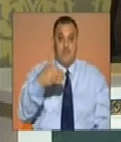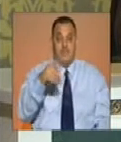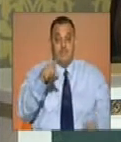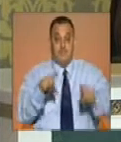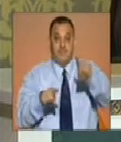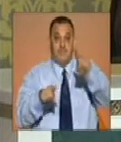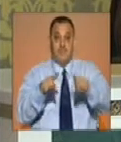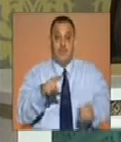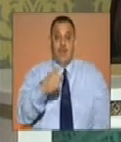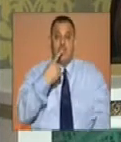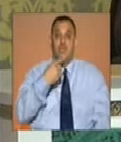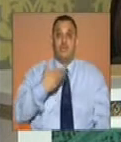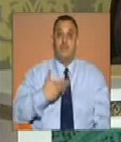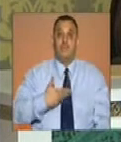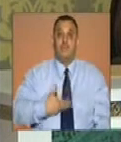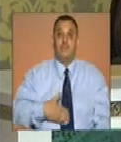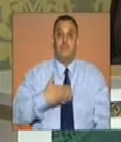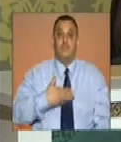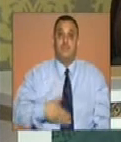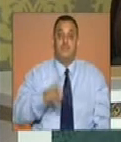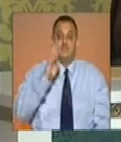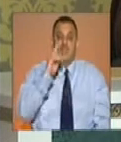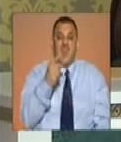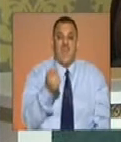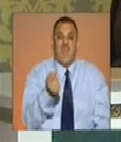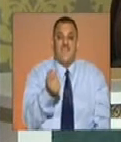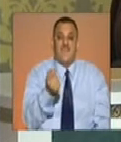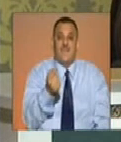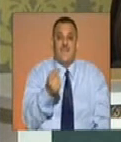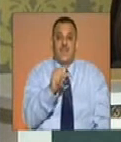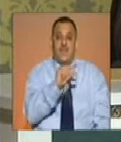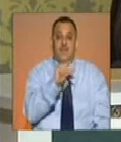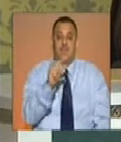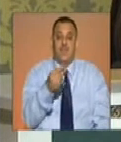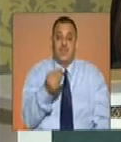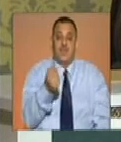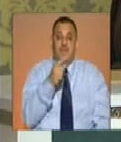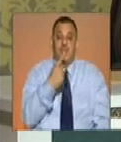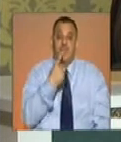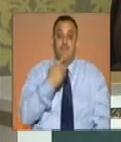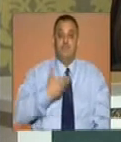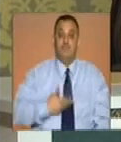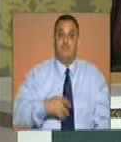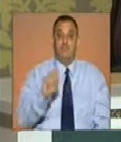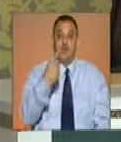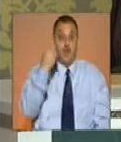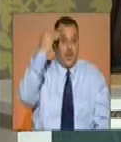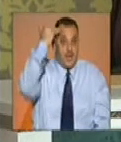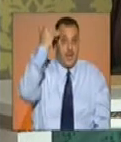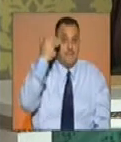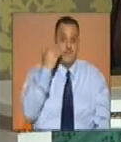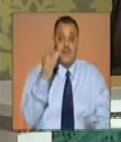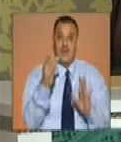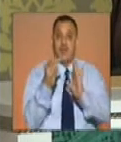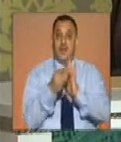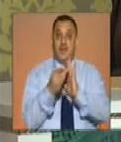لا يطلع ما يطلع دم، بس قشرات بسيطة سوداء، قشرات بسيطة سوداء لمدة أسبوعين أو ثلاثة،